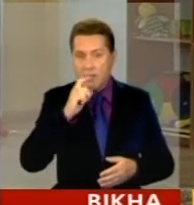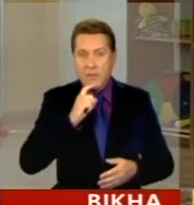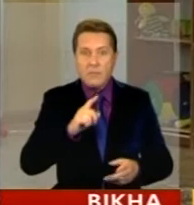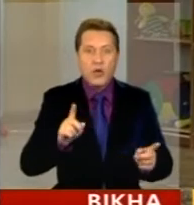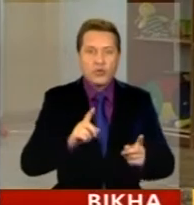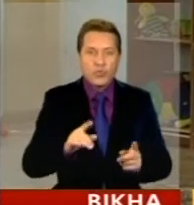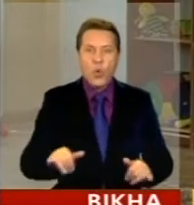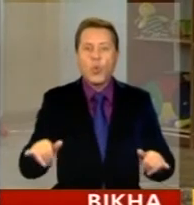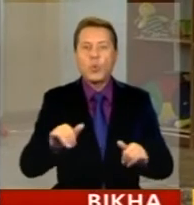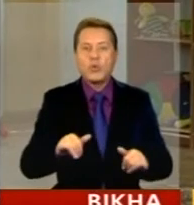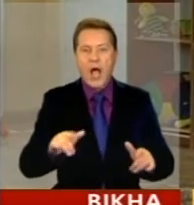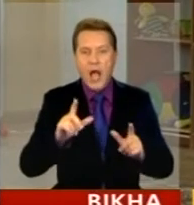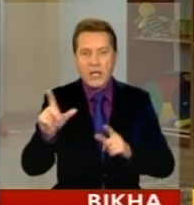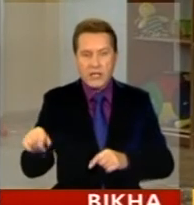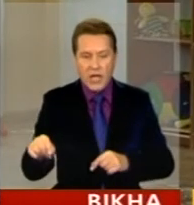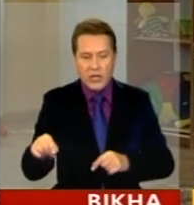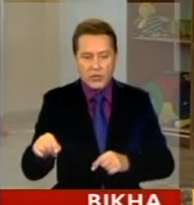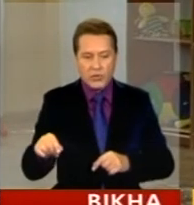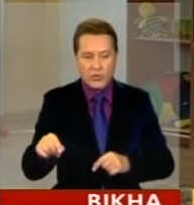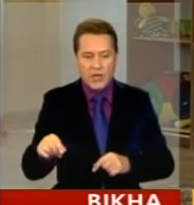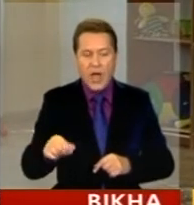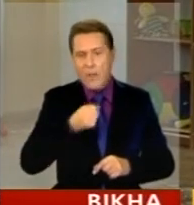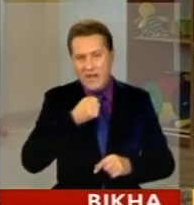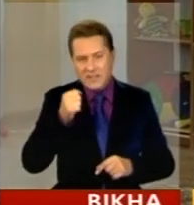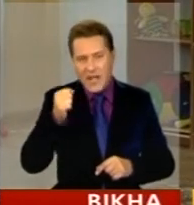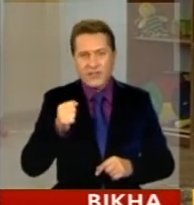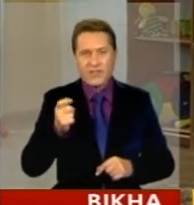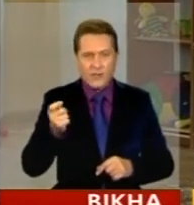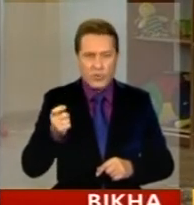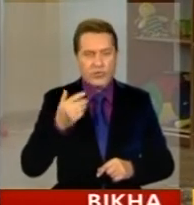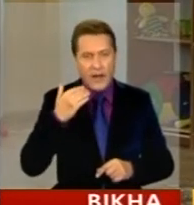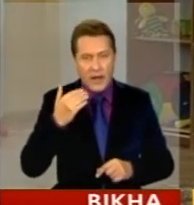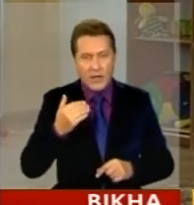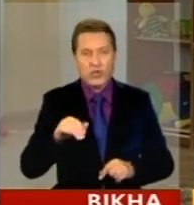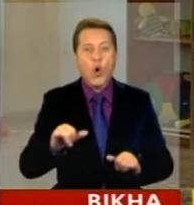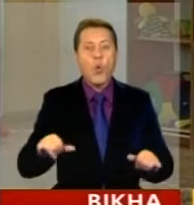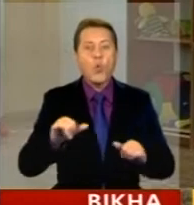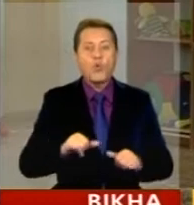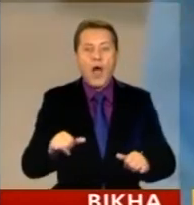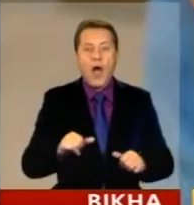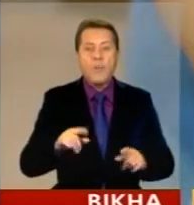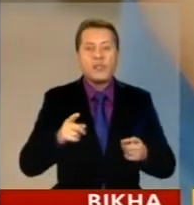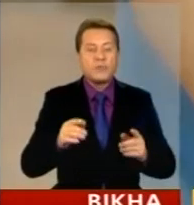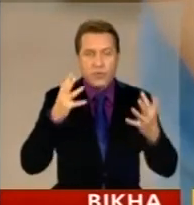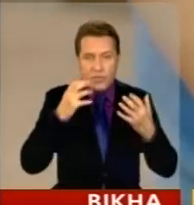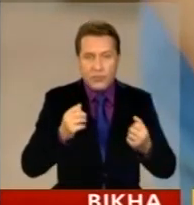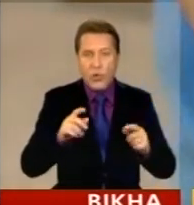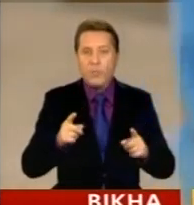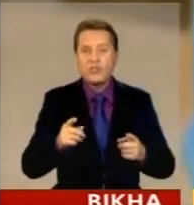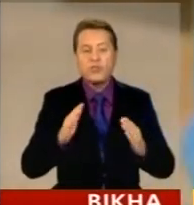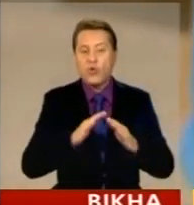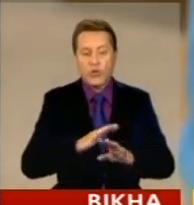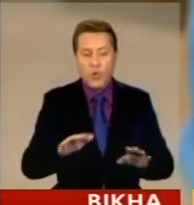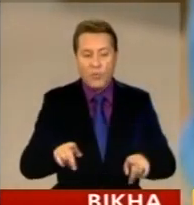куда они едут. Они задавали вопросы, те, кто постарше, могут задать вопросы. Куда мы едем, почему темно, мы не думаем. За такі написи на